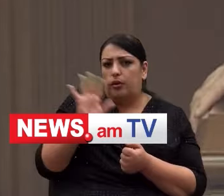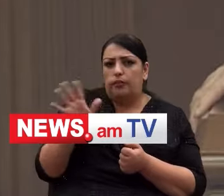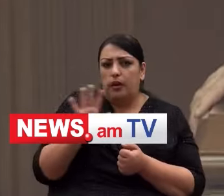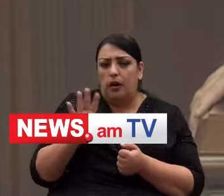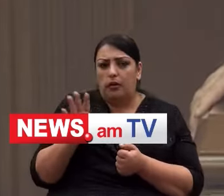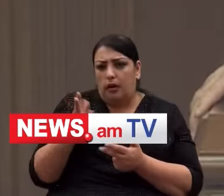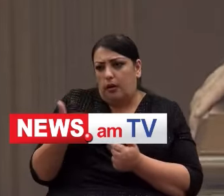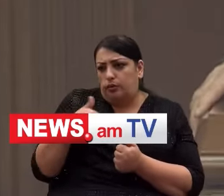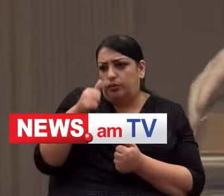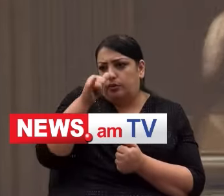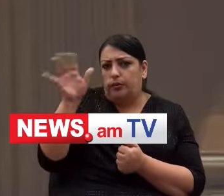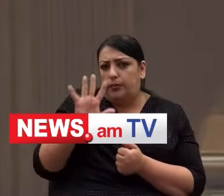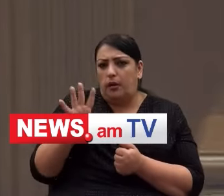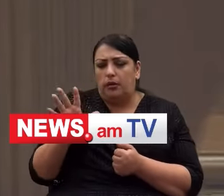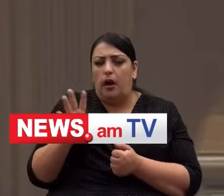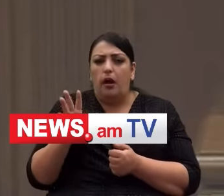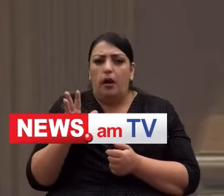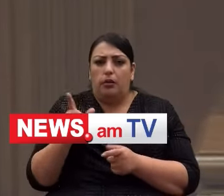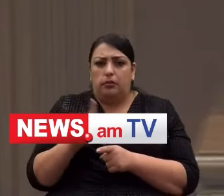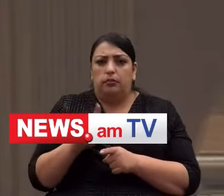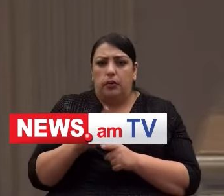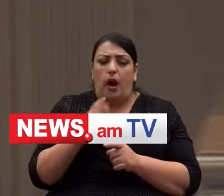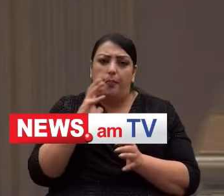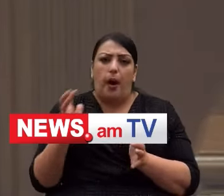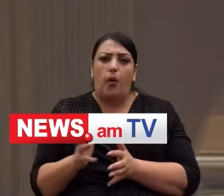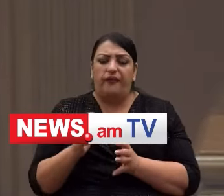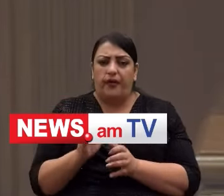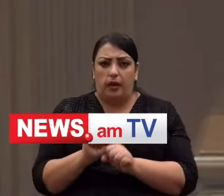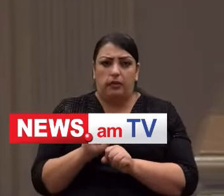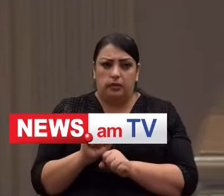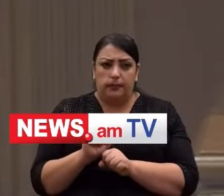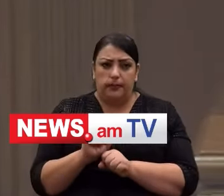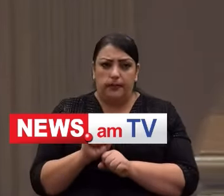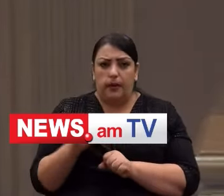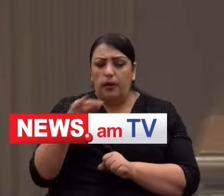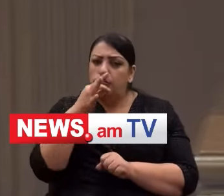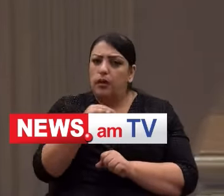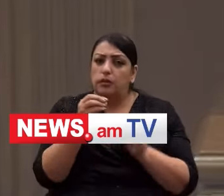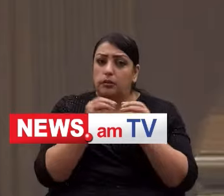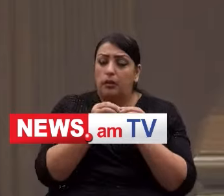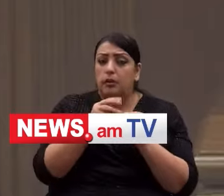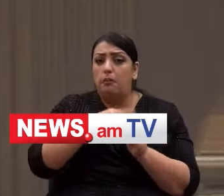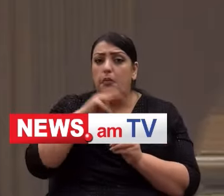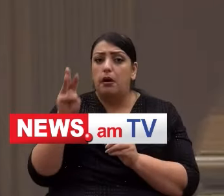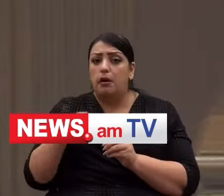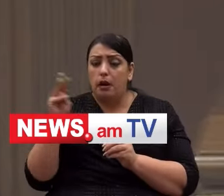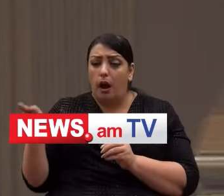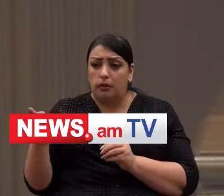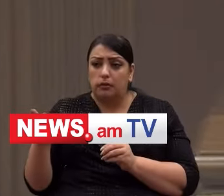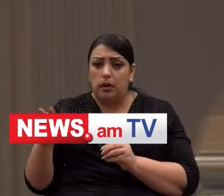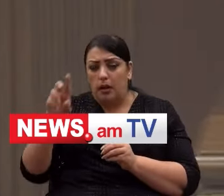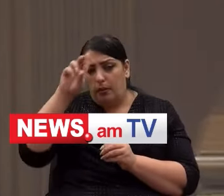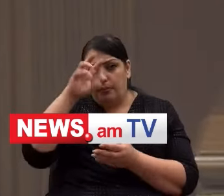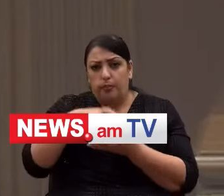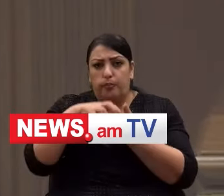են, որ չեն կարա ապահովեն։ Հիմա պարոն Քյարեմյանն ասում է, որ 10 միլիարդ դրամ փող են բերել պետ բյուջե,